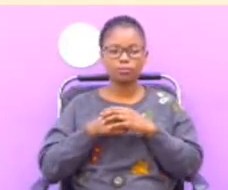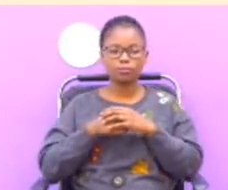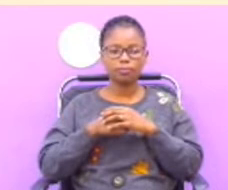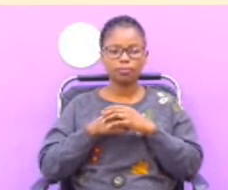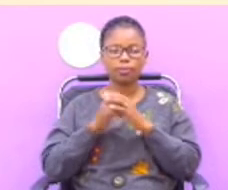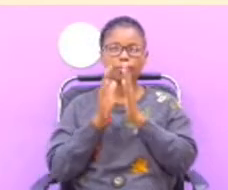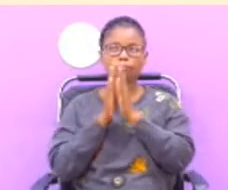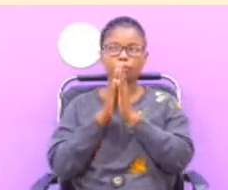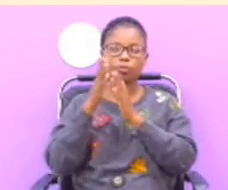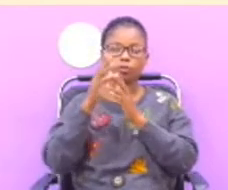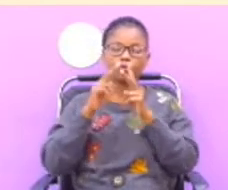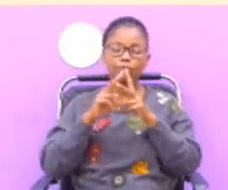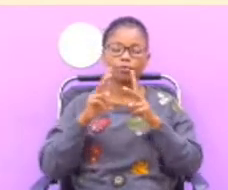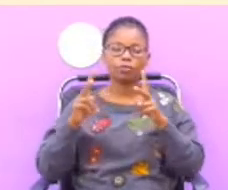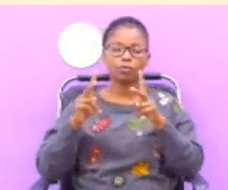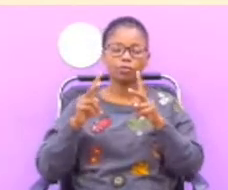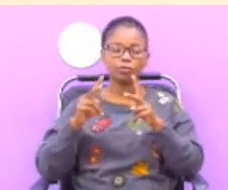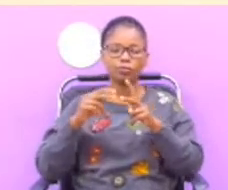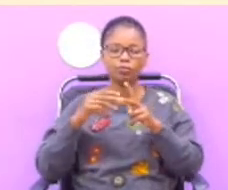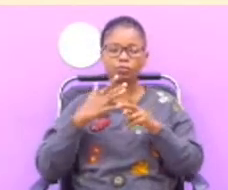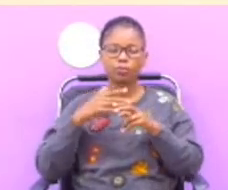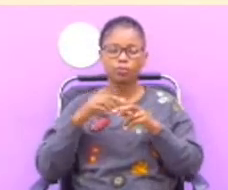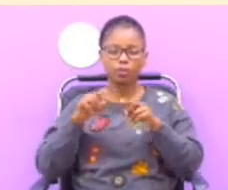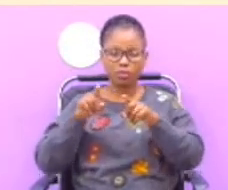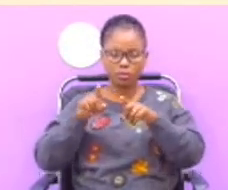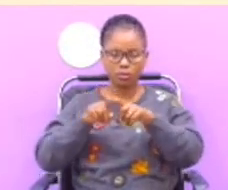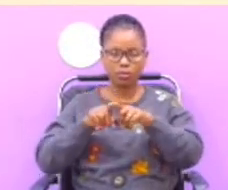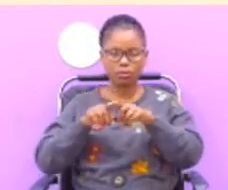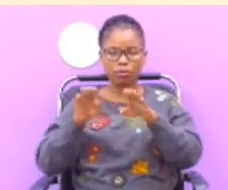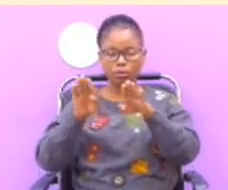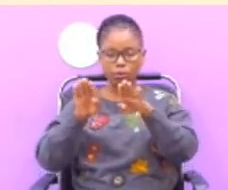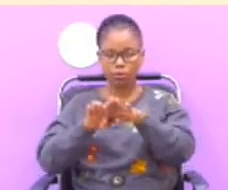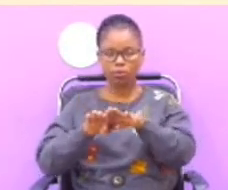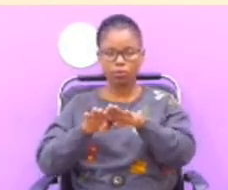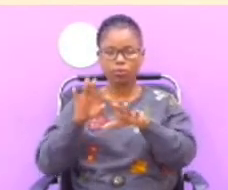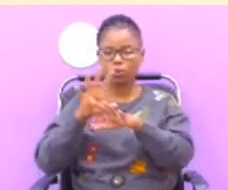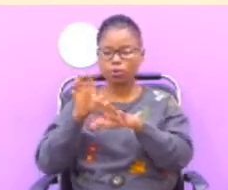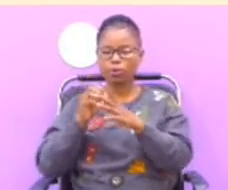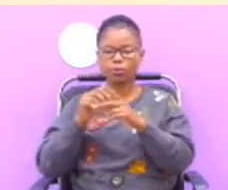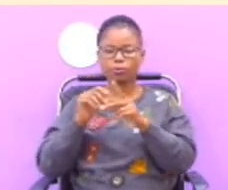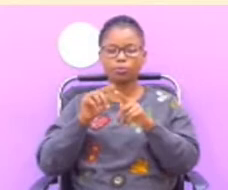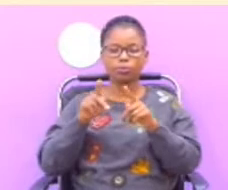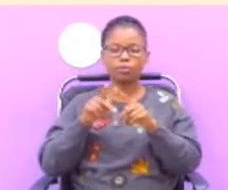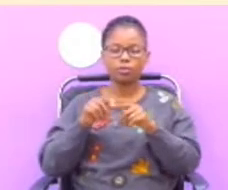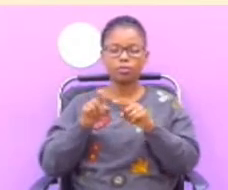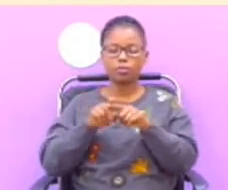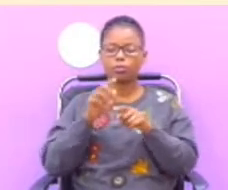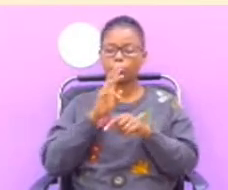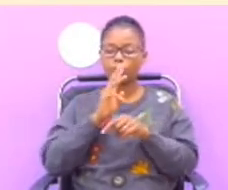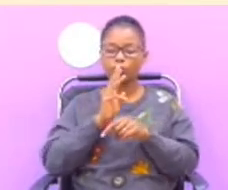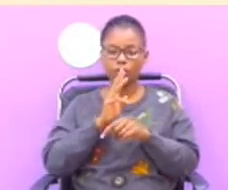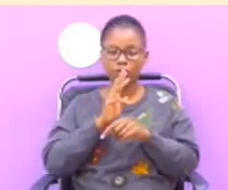bwana asifiwe sana naguo nĩ kũimbatara ũkaimbatara ũrĩ wothe o ta rũĩ rũrĩa